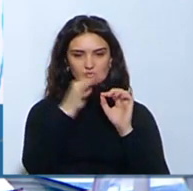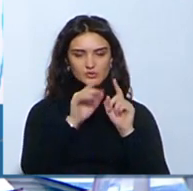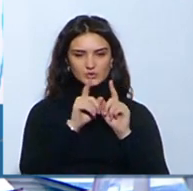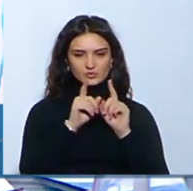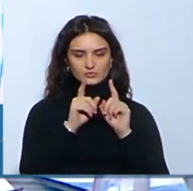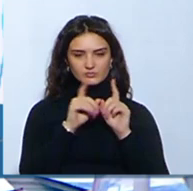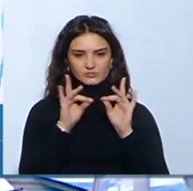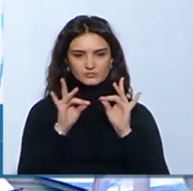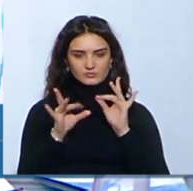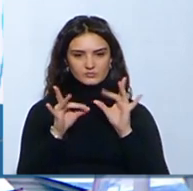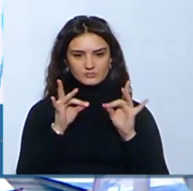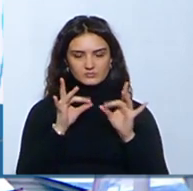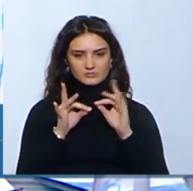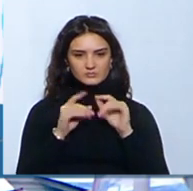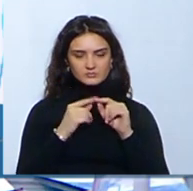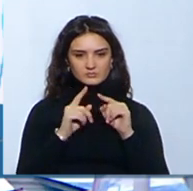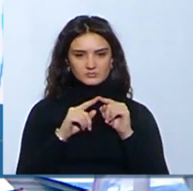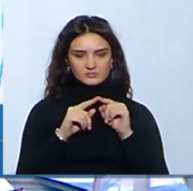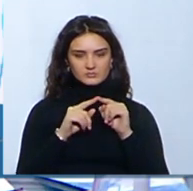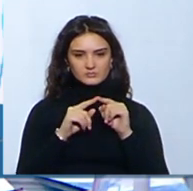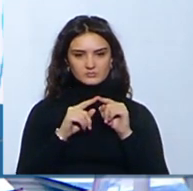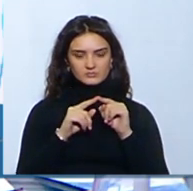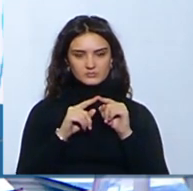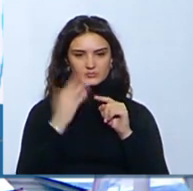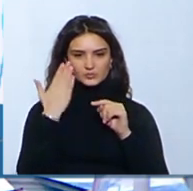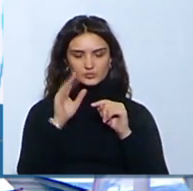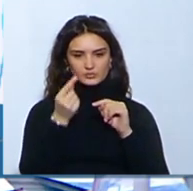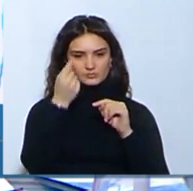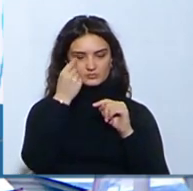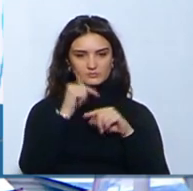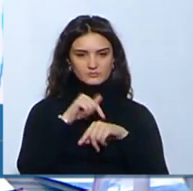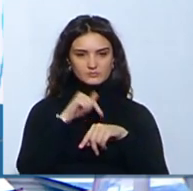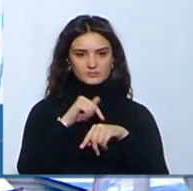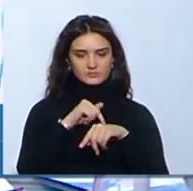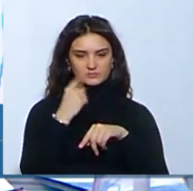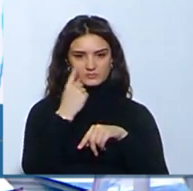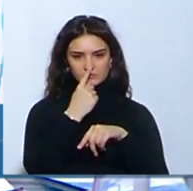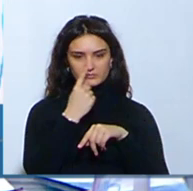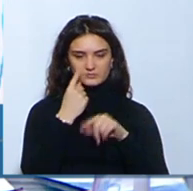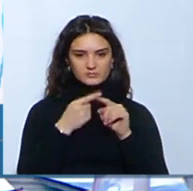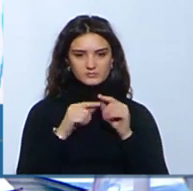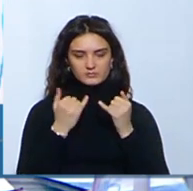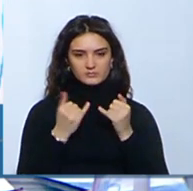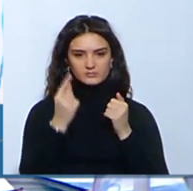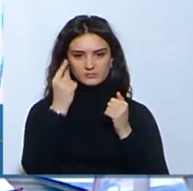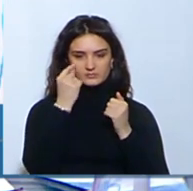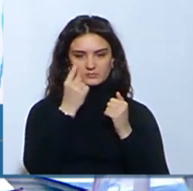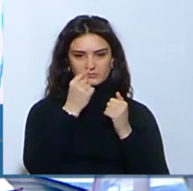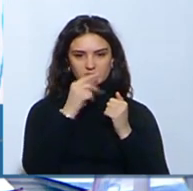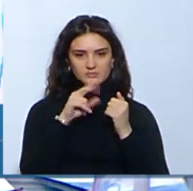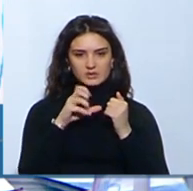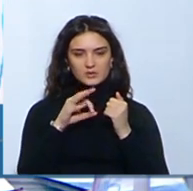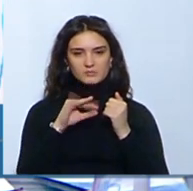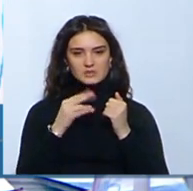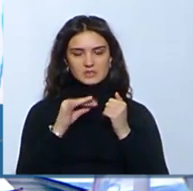აი სილის შეგრძნება, უცხოსხეულის შეგრძნება თვალებში. ამ წუთში ვიწვეთებ